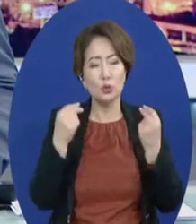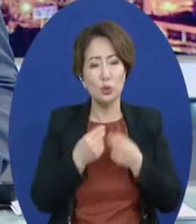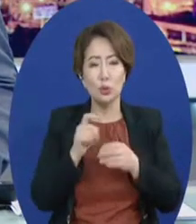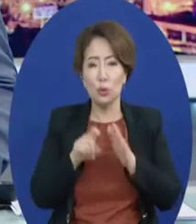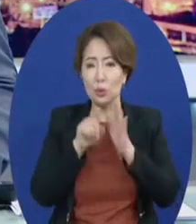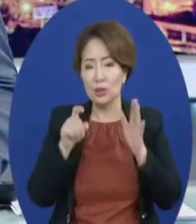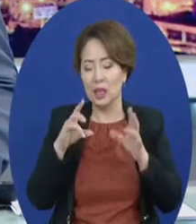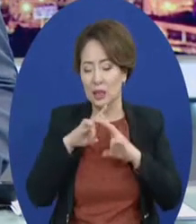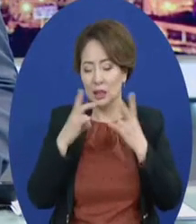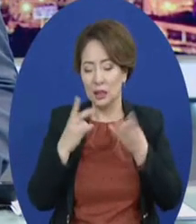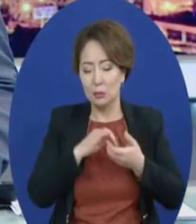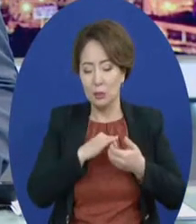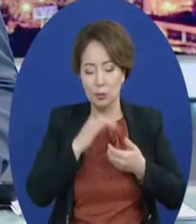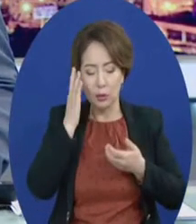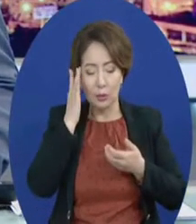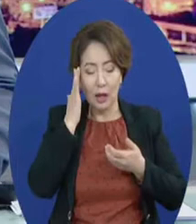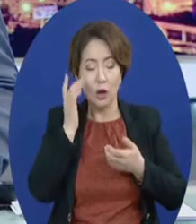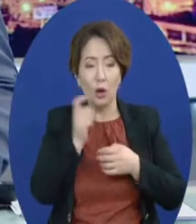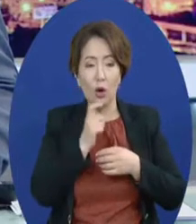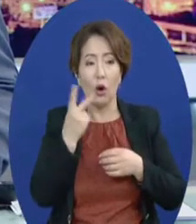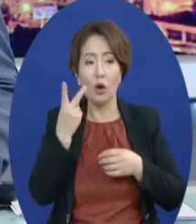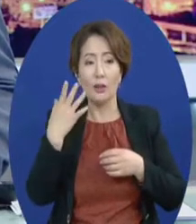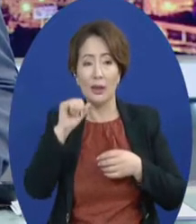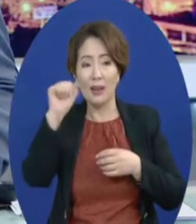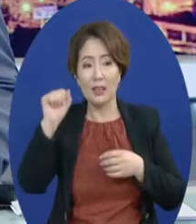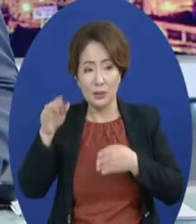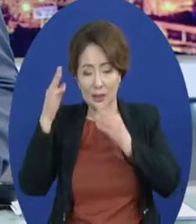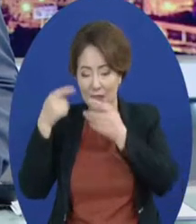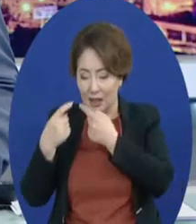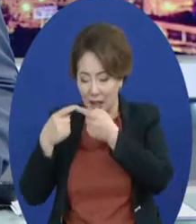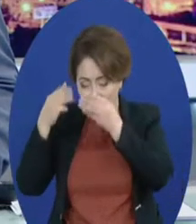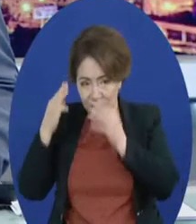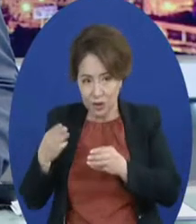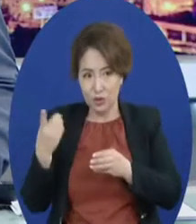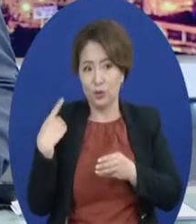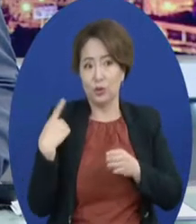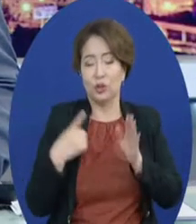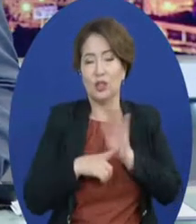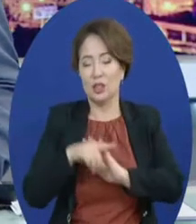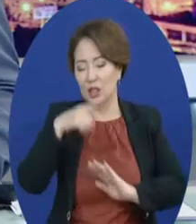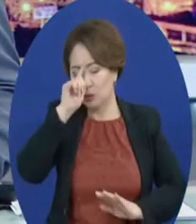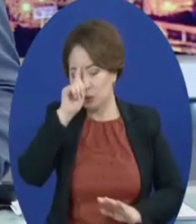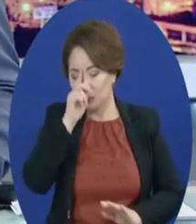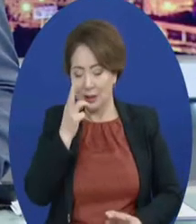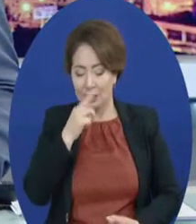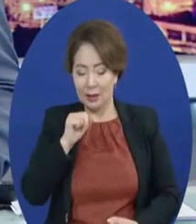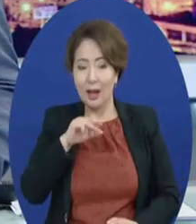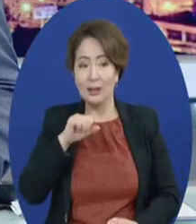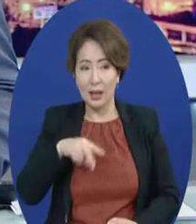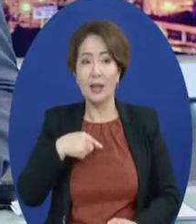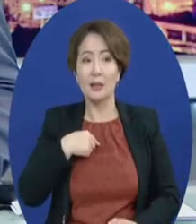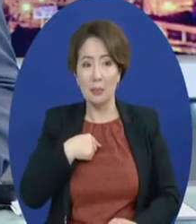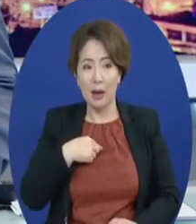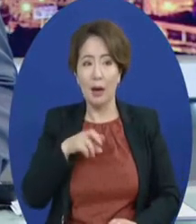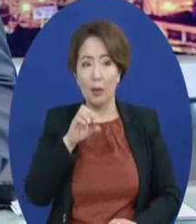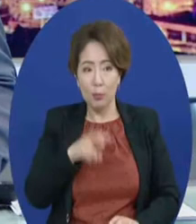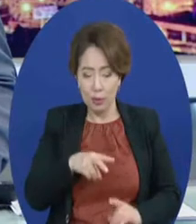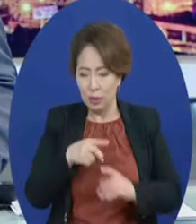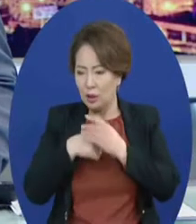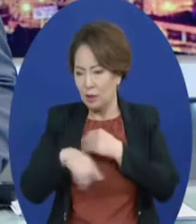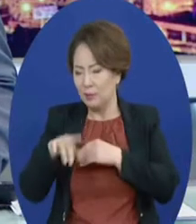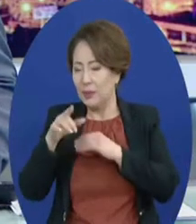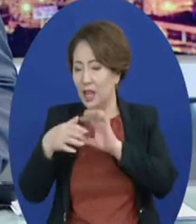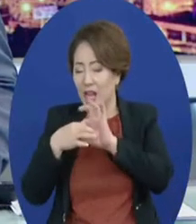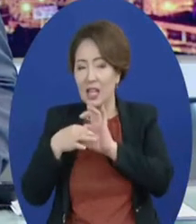байнгын хороо 25 асуудлыг хилэлцсэн шийдвэрлсэн. Энэ хүрээнд өчигдрөөс эхлэн эрүүл мэндийн даатгалтай иргэн та даатгалын сантай гэрээтэй